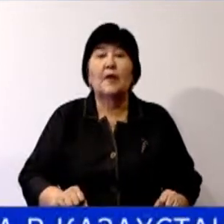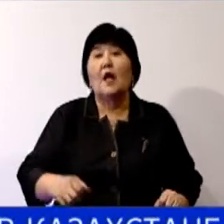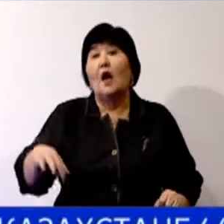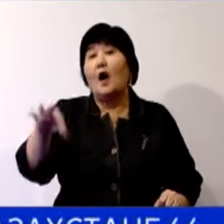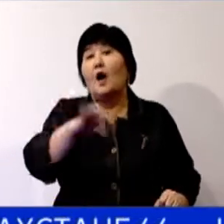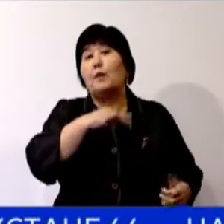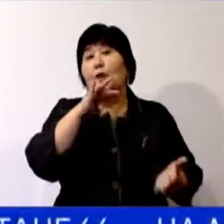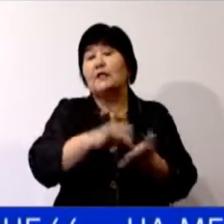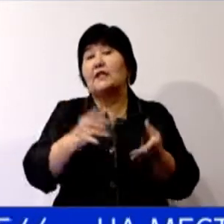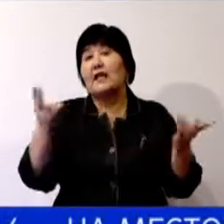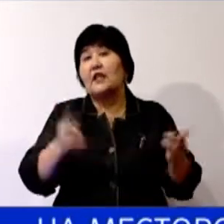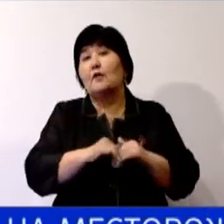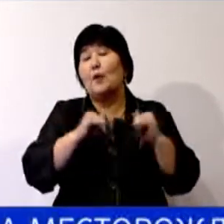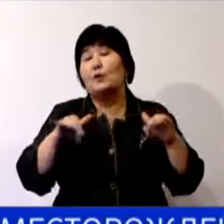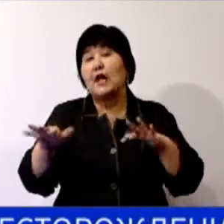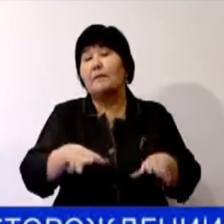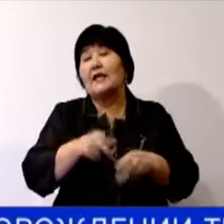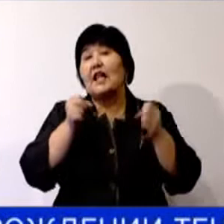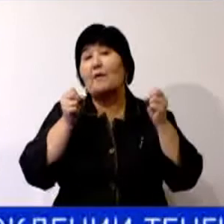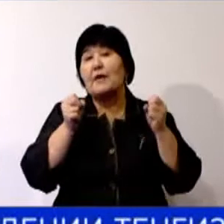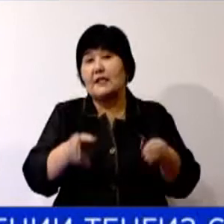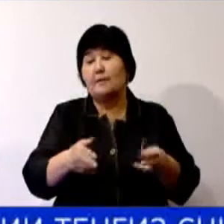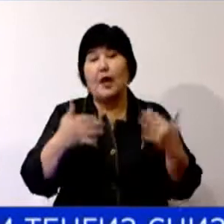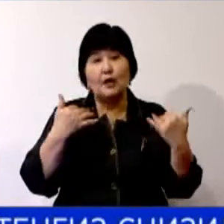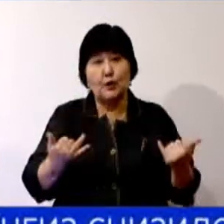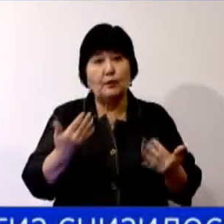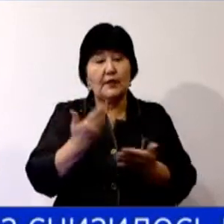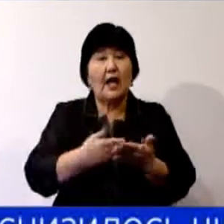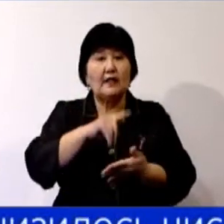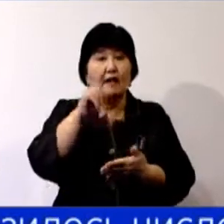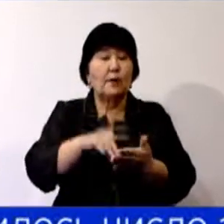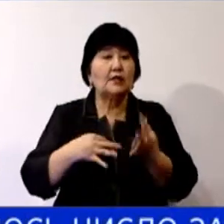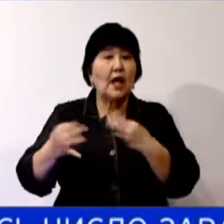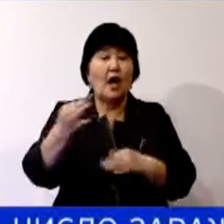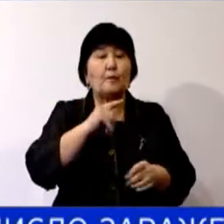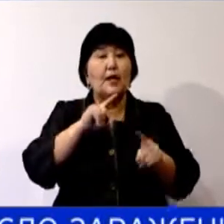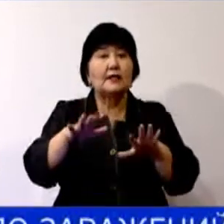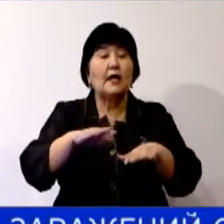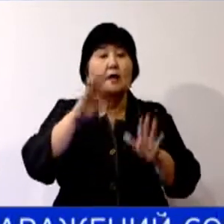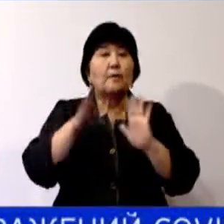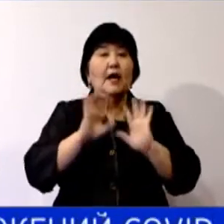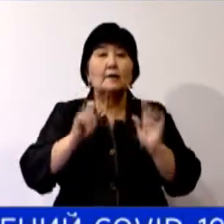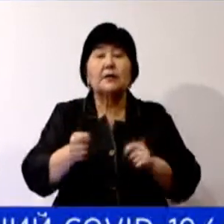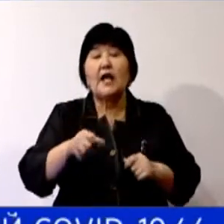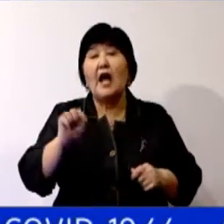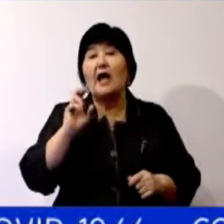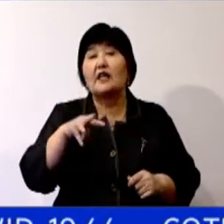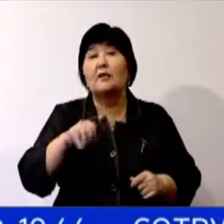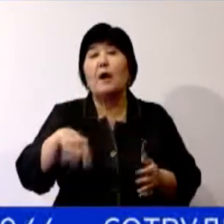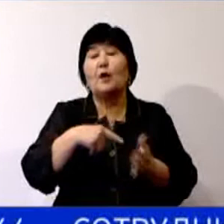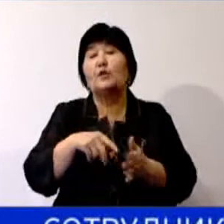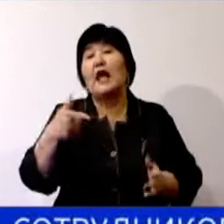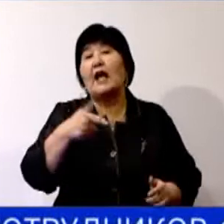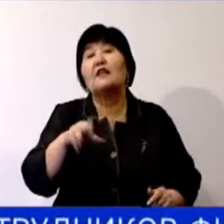В областном центре необходимо усилить меры безопасности. Сегодня данный вопрос был обсужден на заседании под председательством акима города